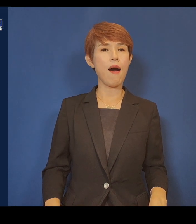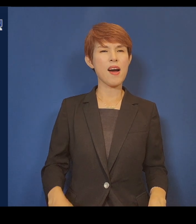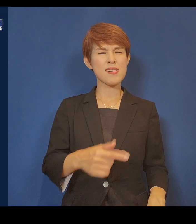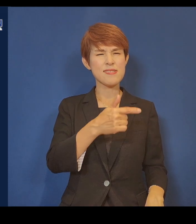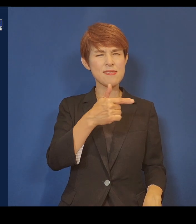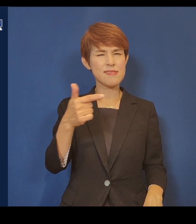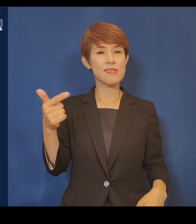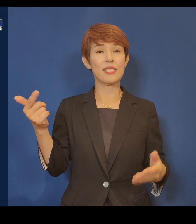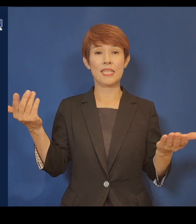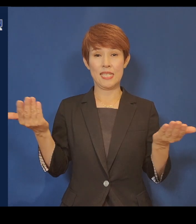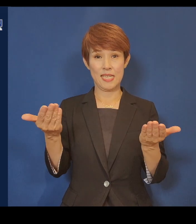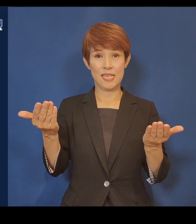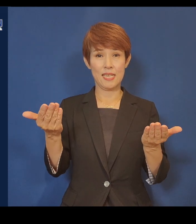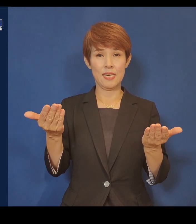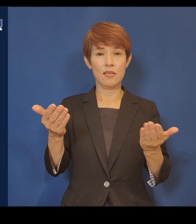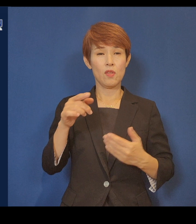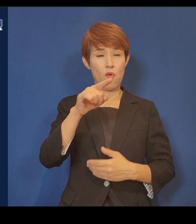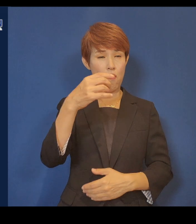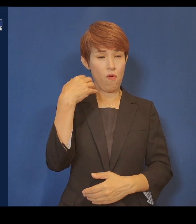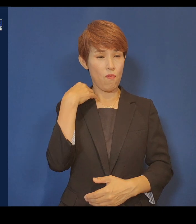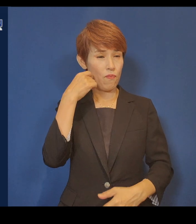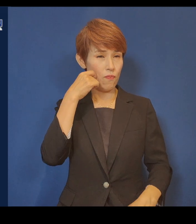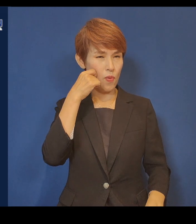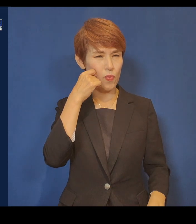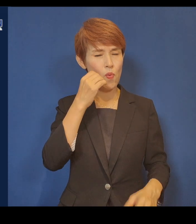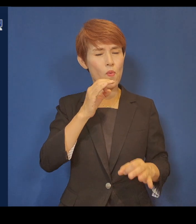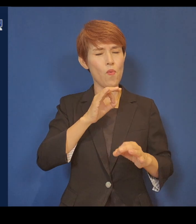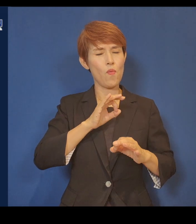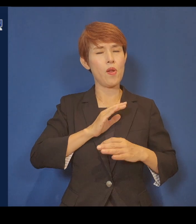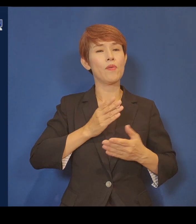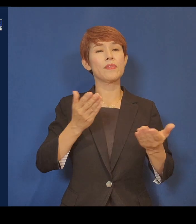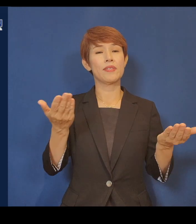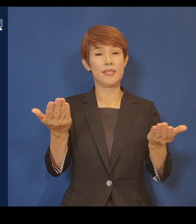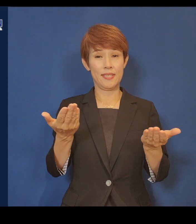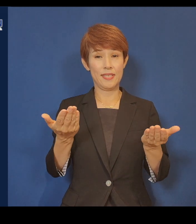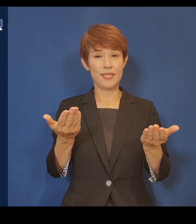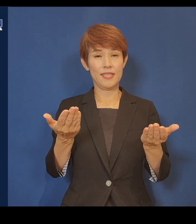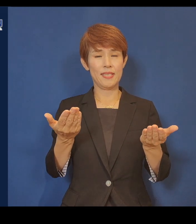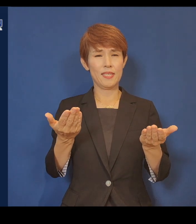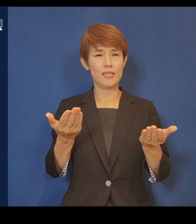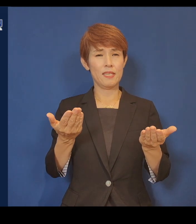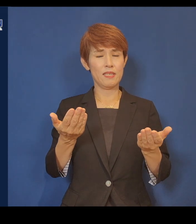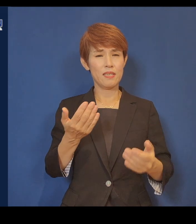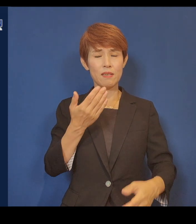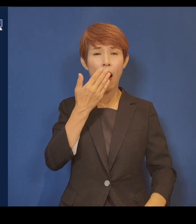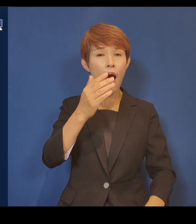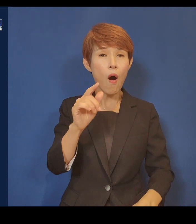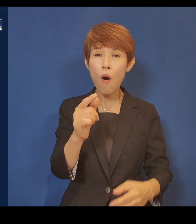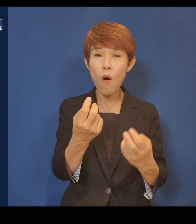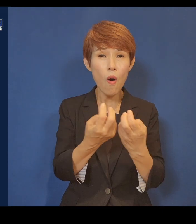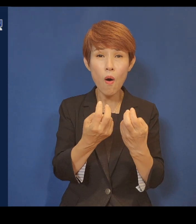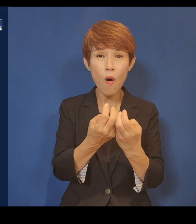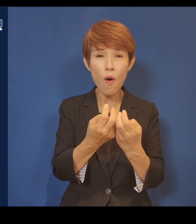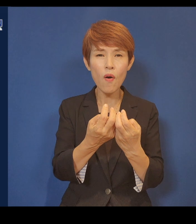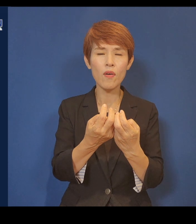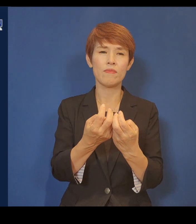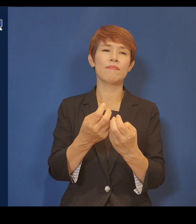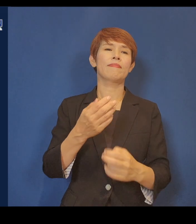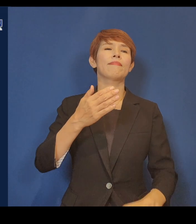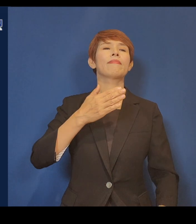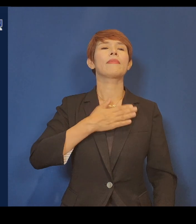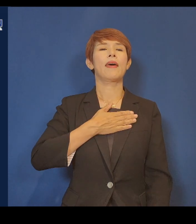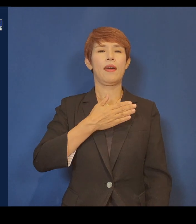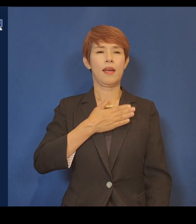큰 일과 내가 감당하지 못할 놀라운 일이, 이게 어떻게 가능해요?